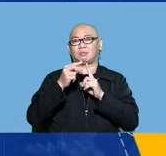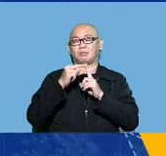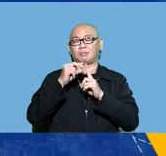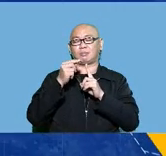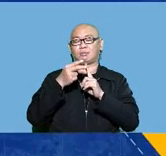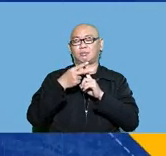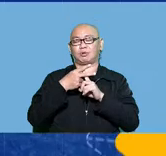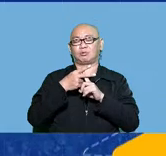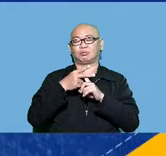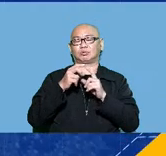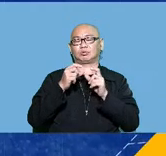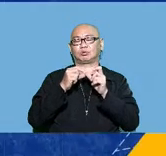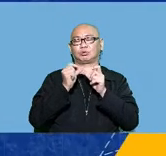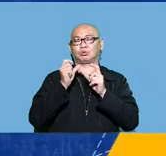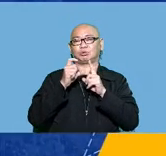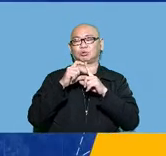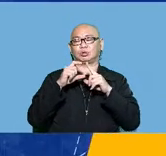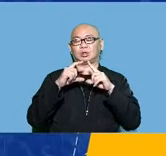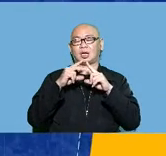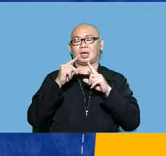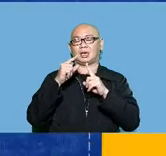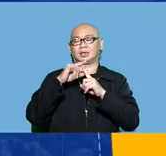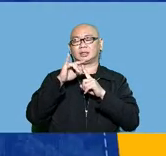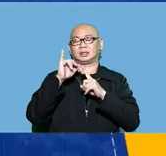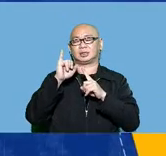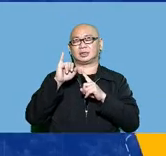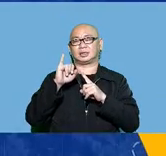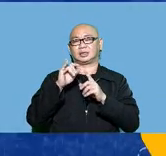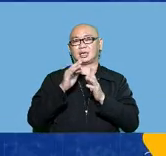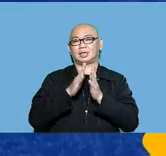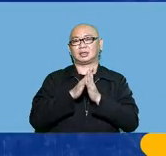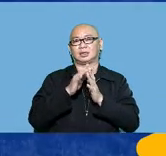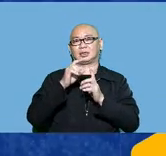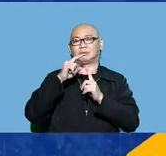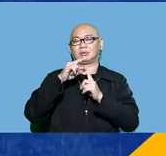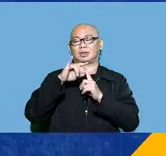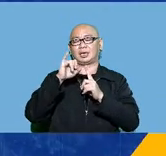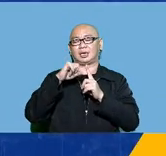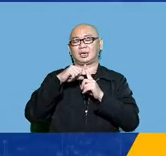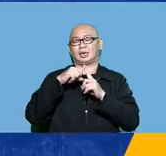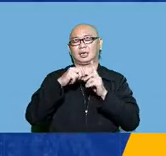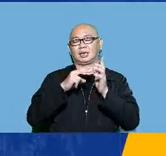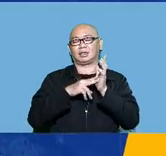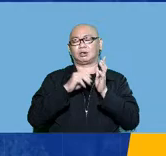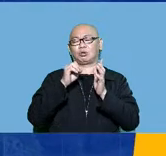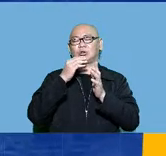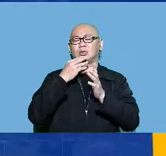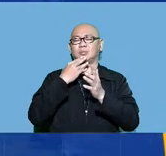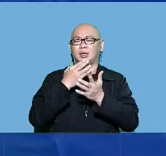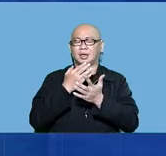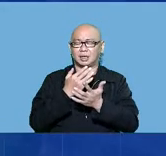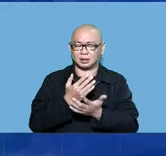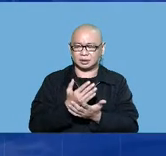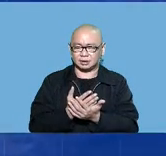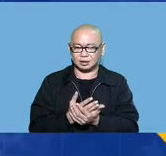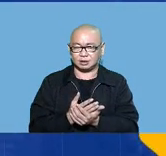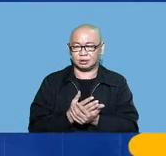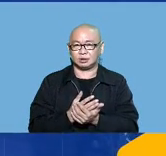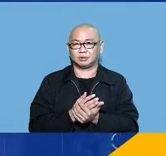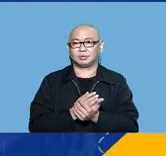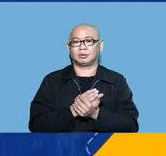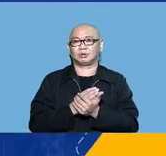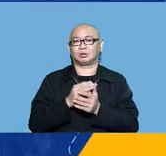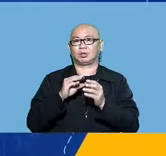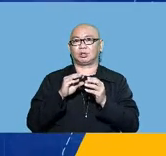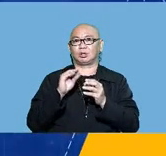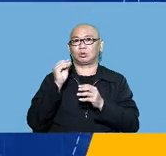Prof. Sutikno, saya ucapkan terima kasih. Kemudian saya ucapkan terima kasih juga kepada